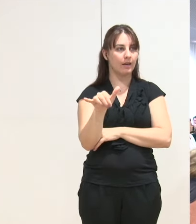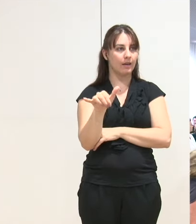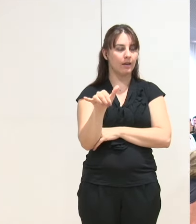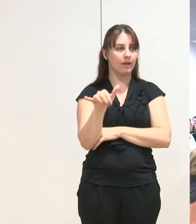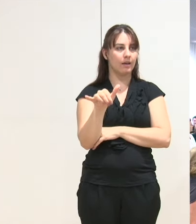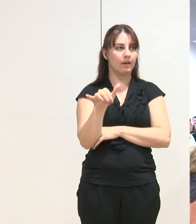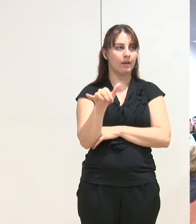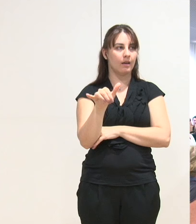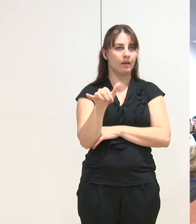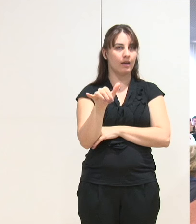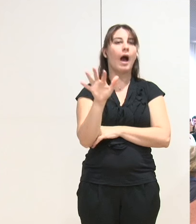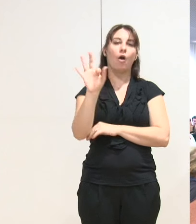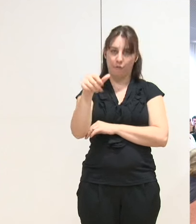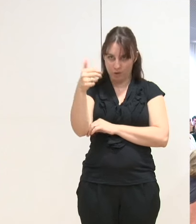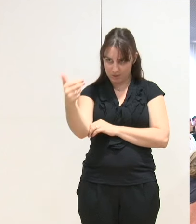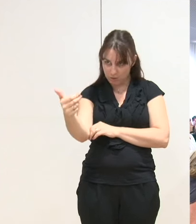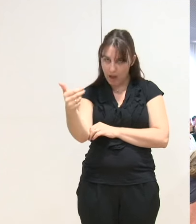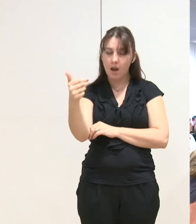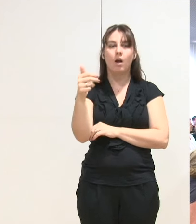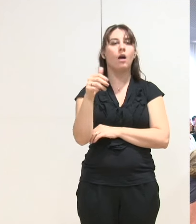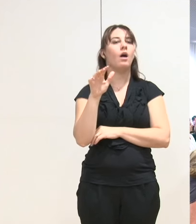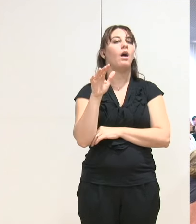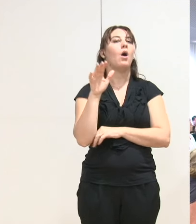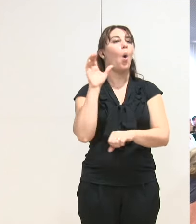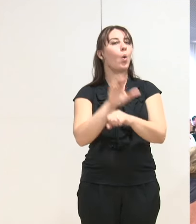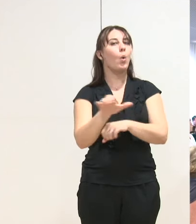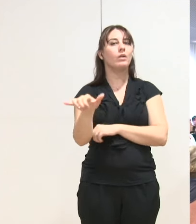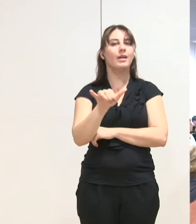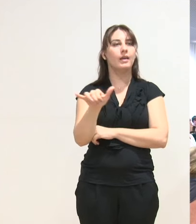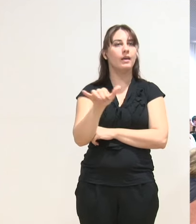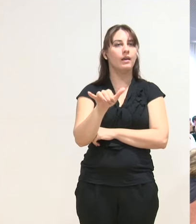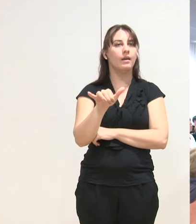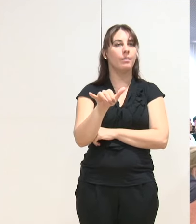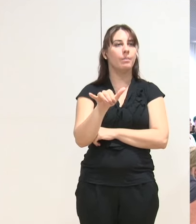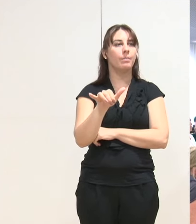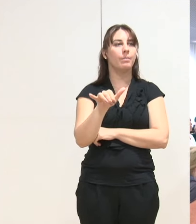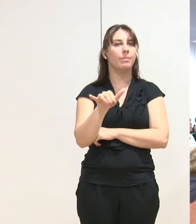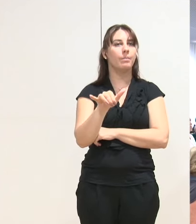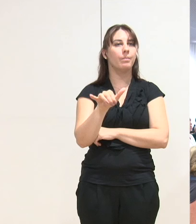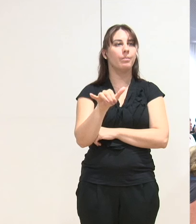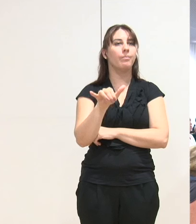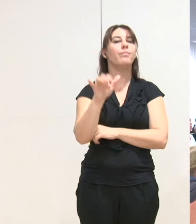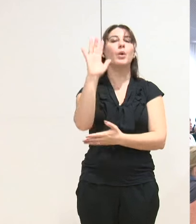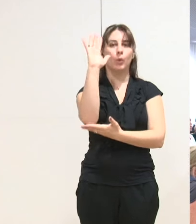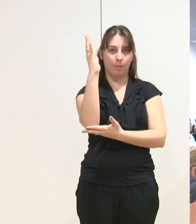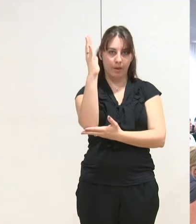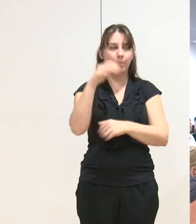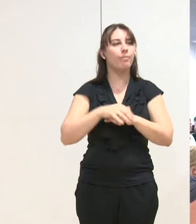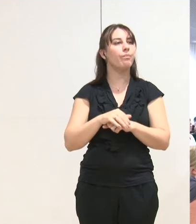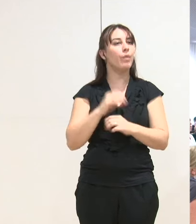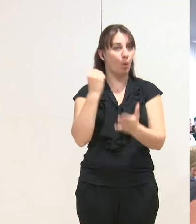s'abstenir alors le Front National qui vote contre l'UMP qui